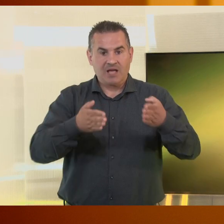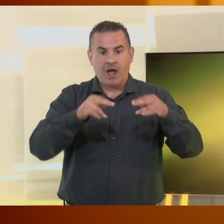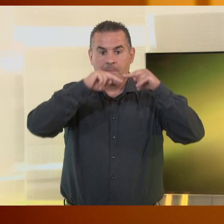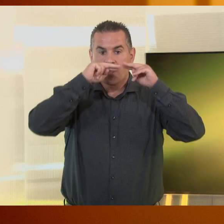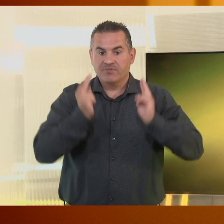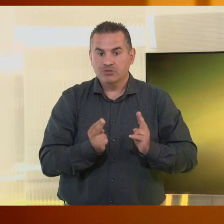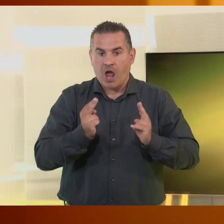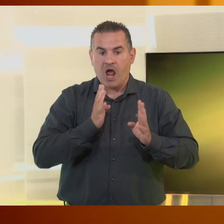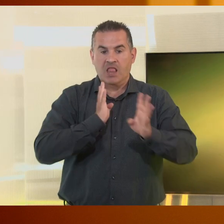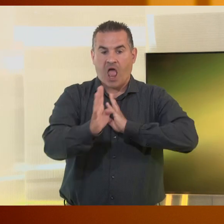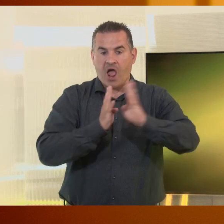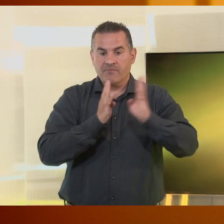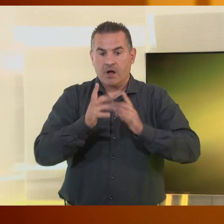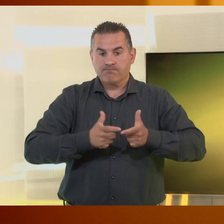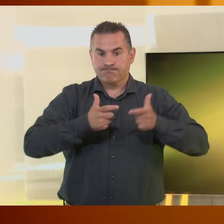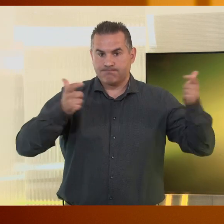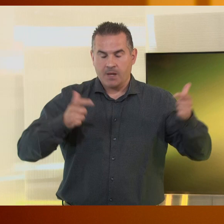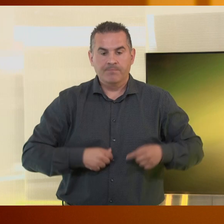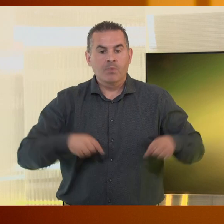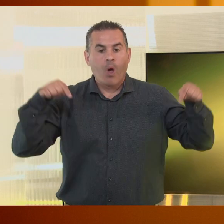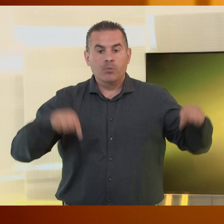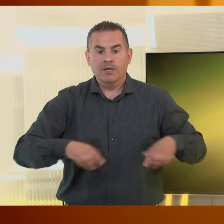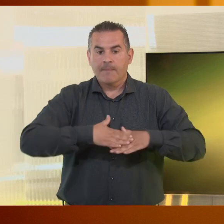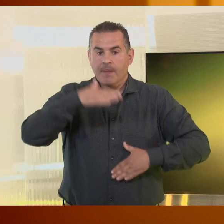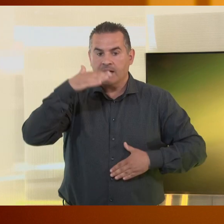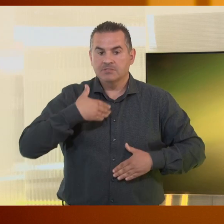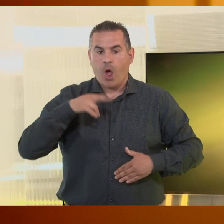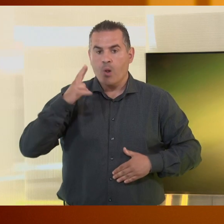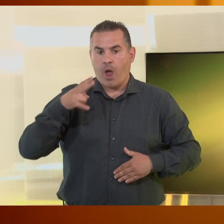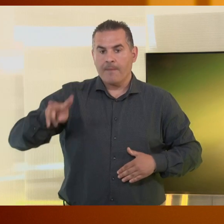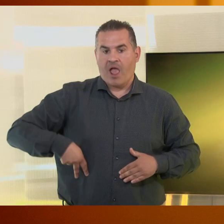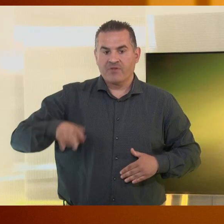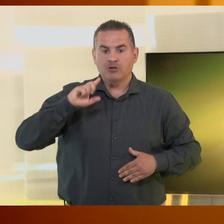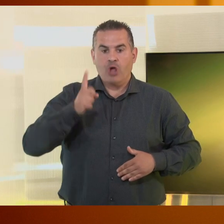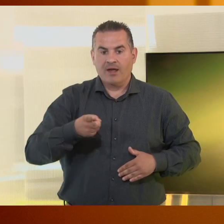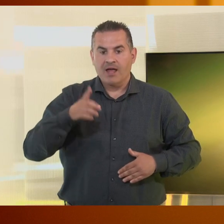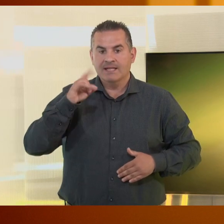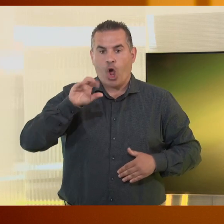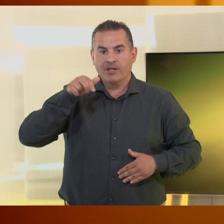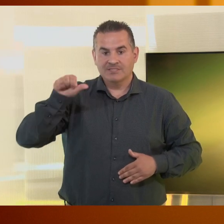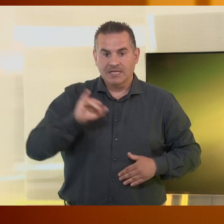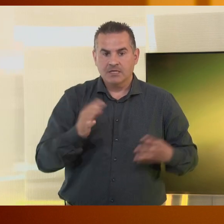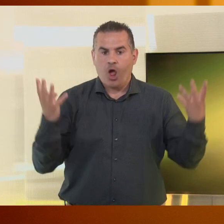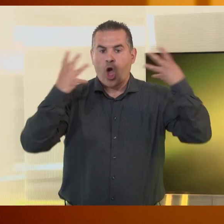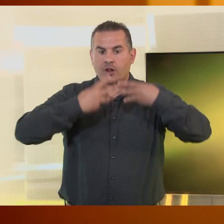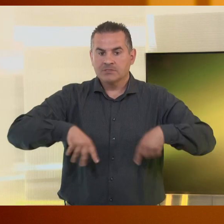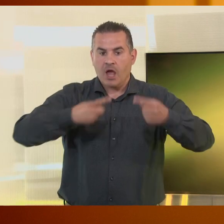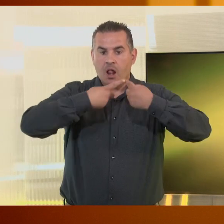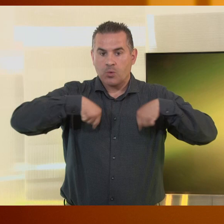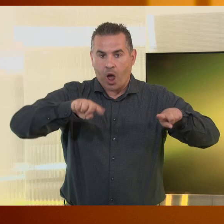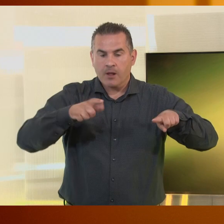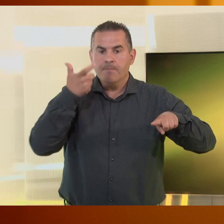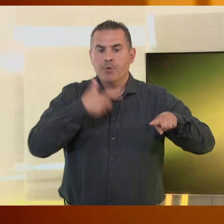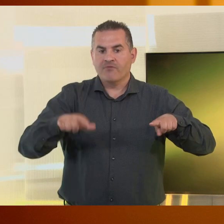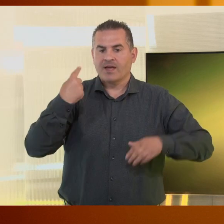stagione estiva. A organizzarlo stamattina a Nuoro il prefetto Giancarlo Dionisi, un incontro che arriva all'indomani della decisione del governo